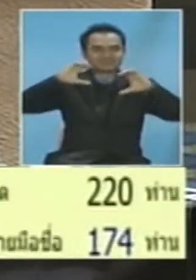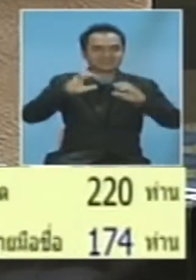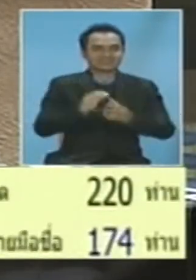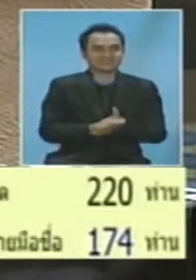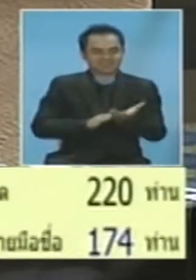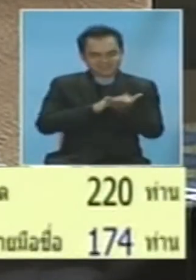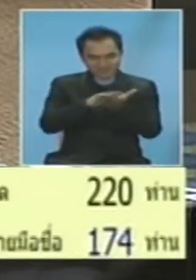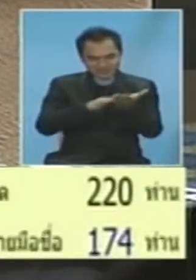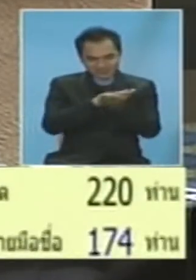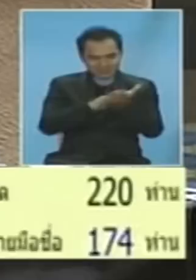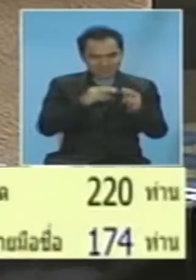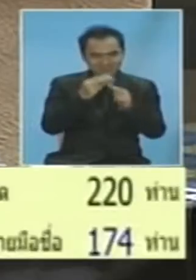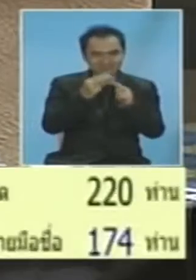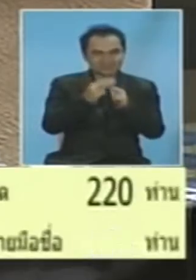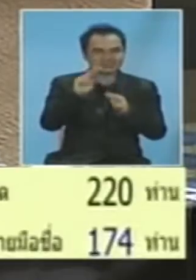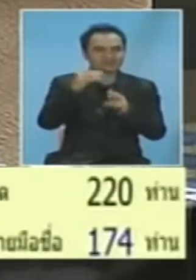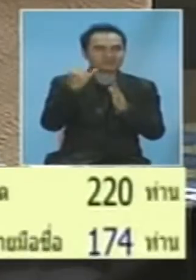ขออภัยครับ